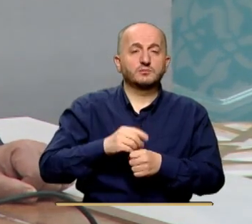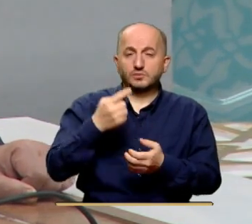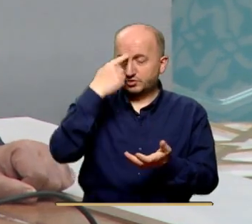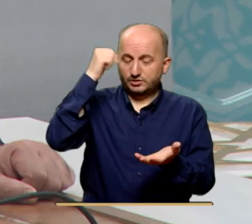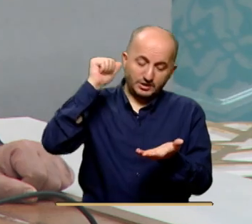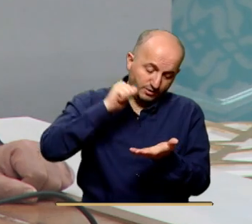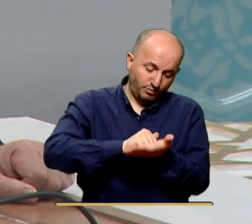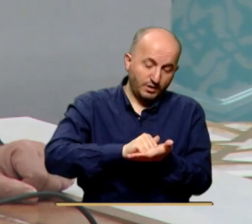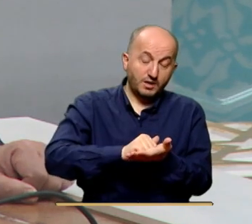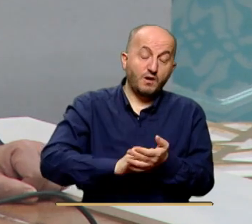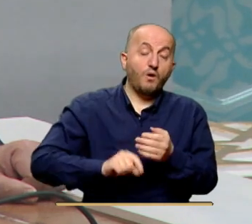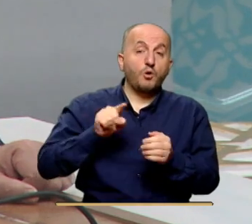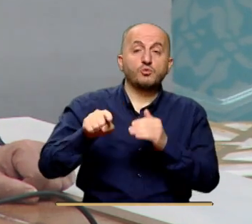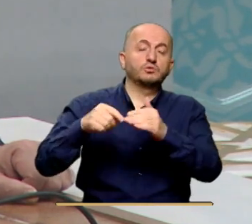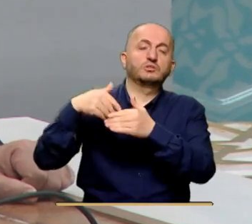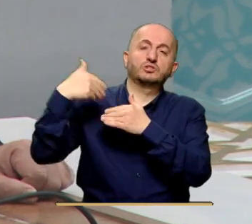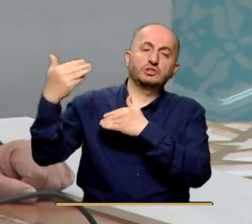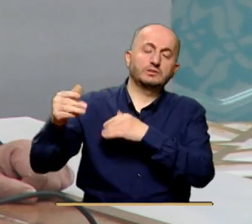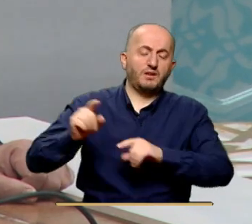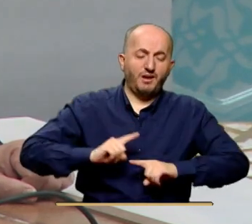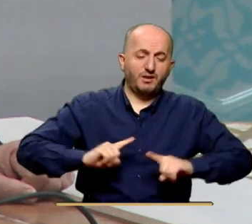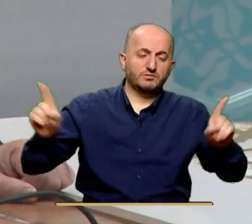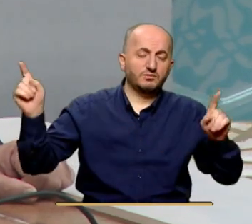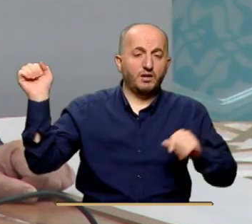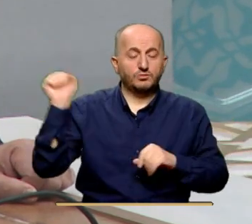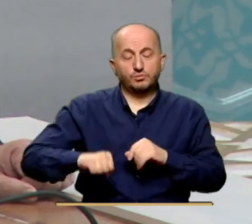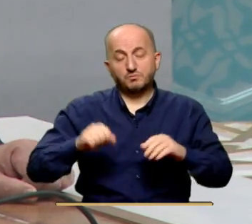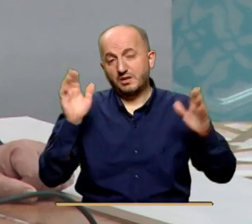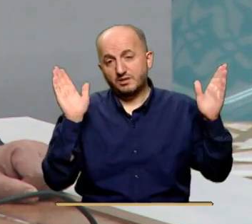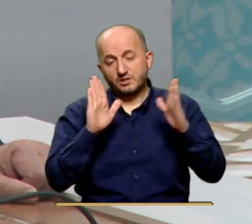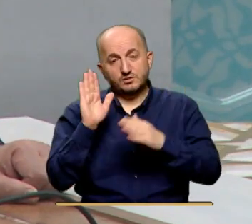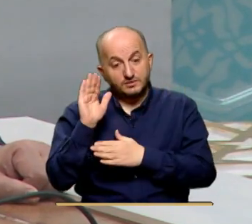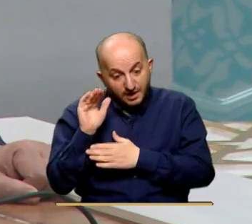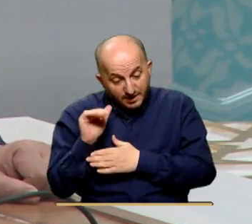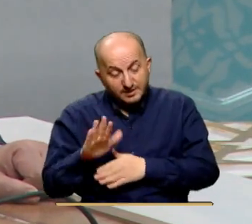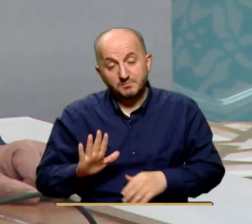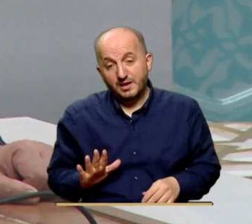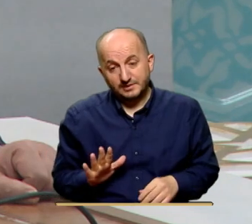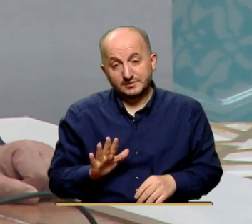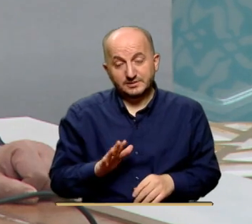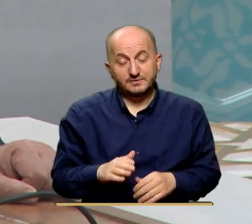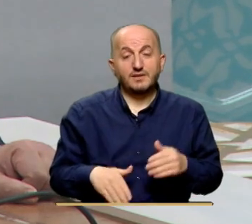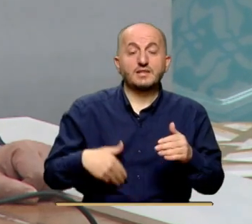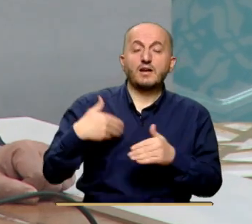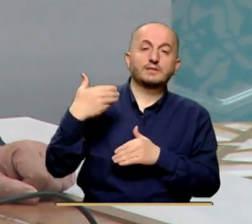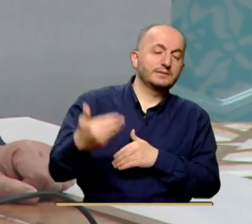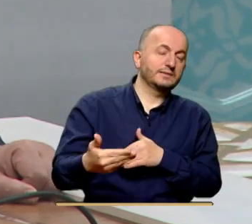koyar. Onun dışında asla düşman karşısında eğilmez. Ve